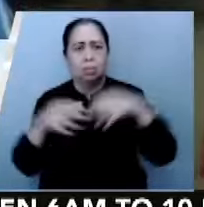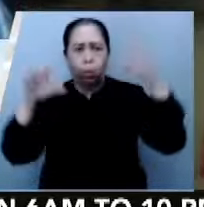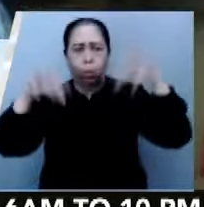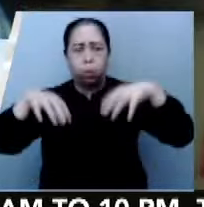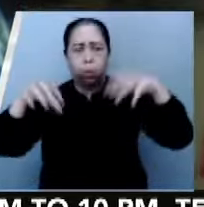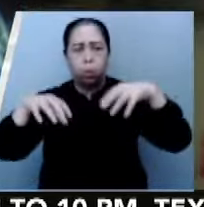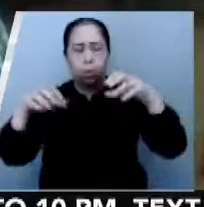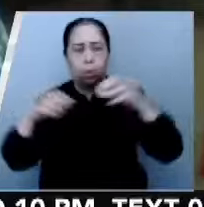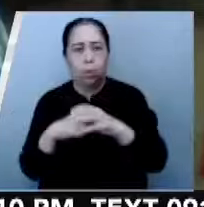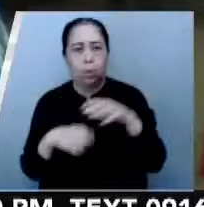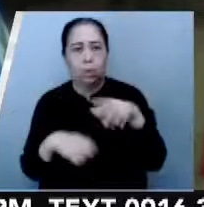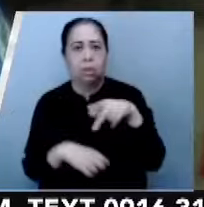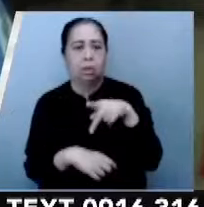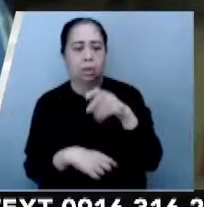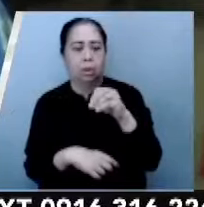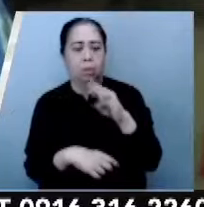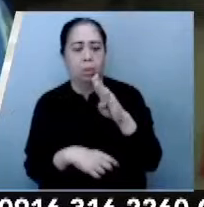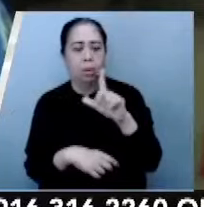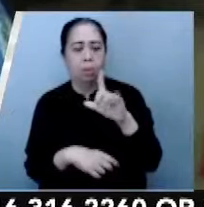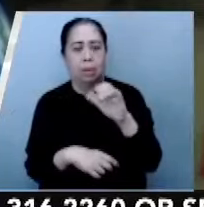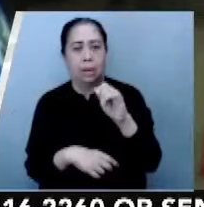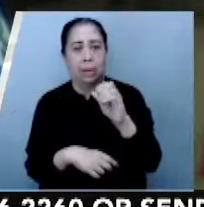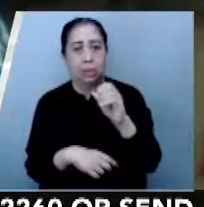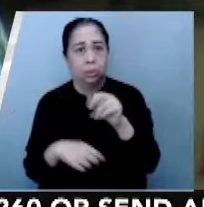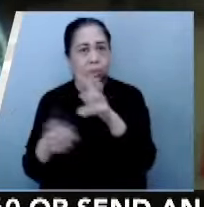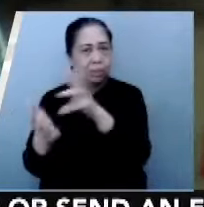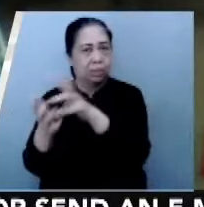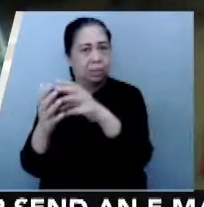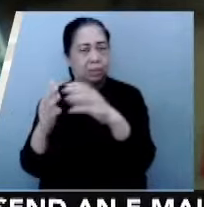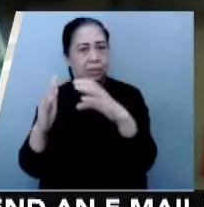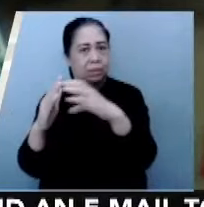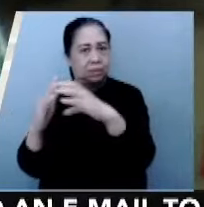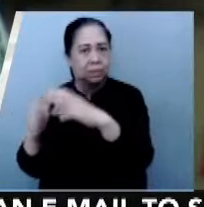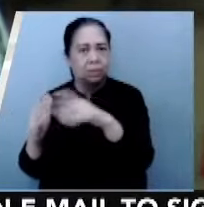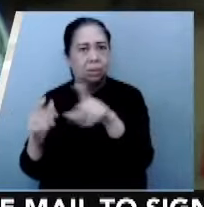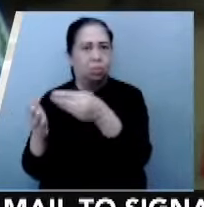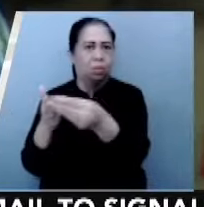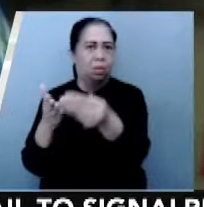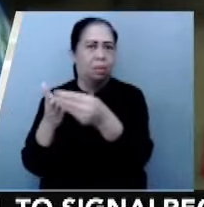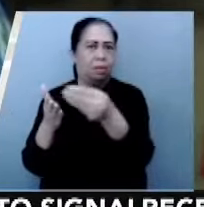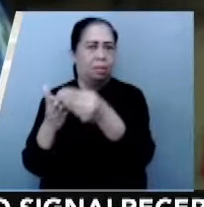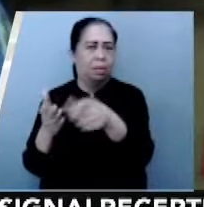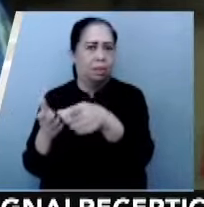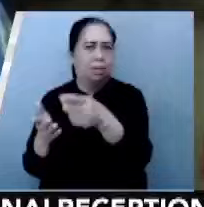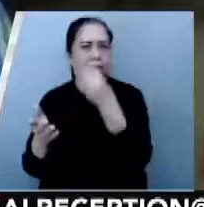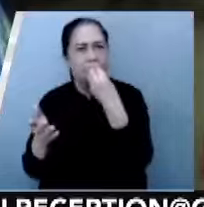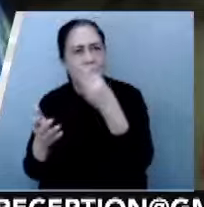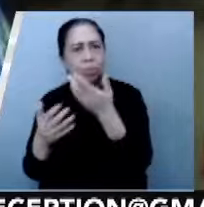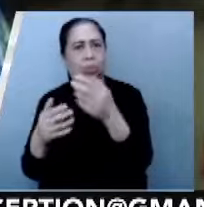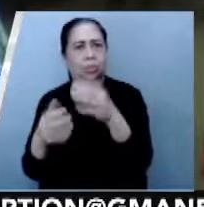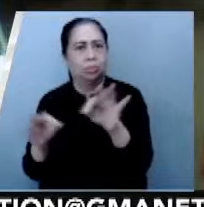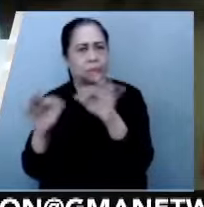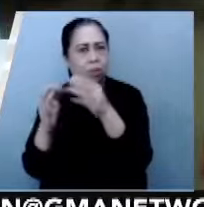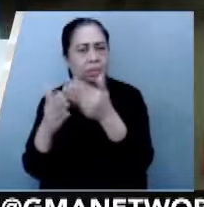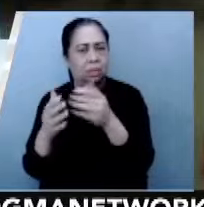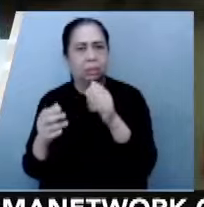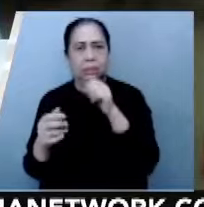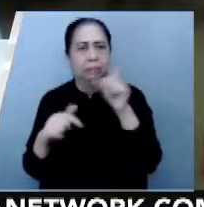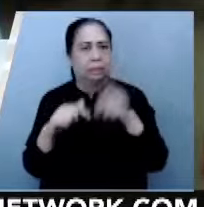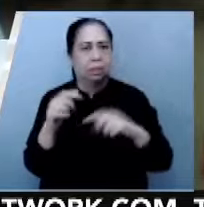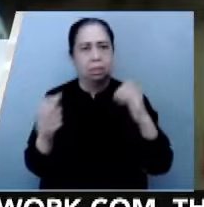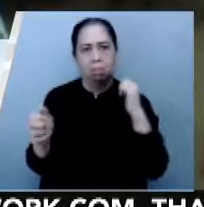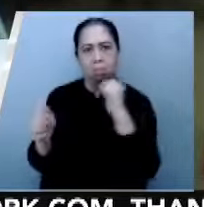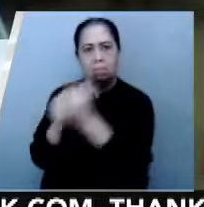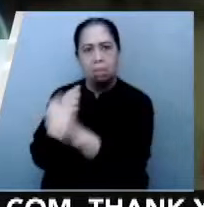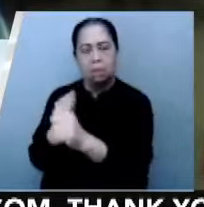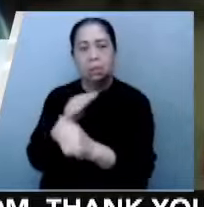poblasyon pa po kasi nanggagaling yung mapagbibilhan po ng pagkain. So as of now po, hindi pa po agad-agad makakatawid. So hindi po lahat ng